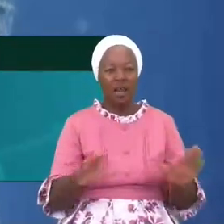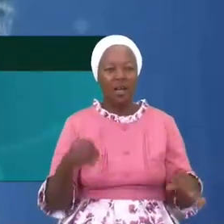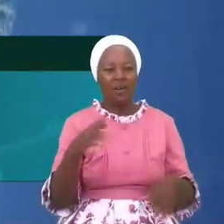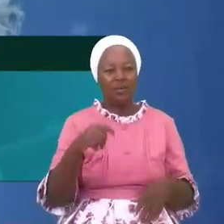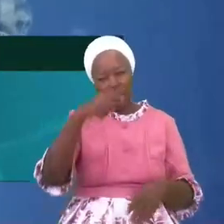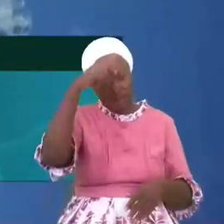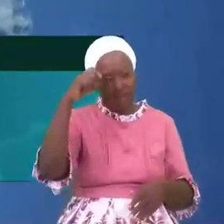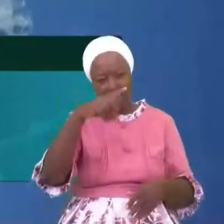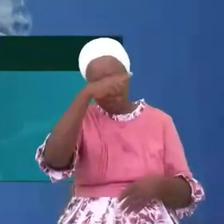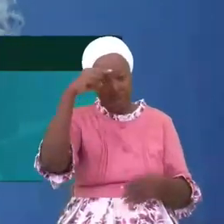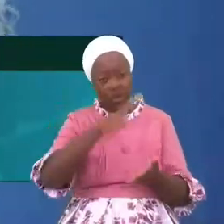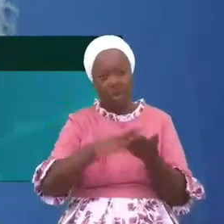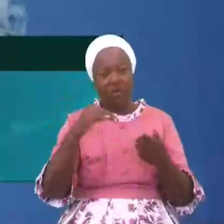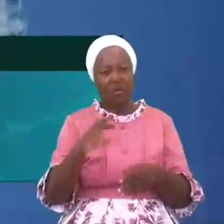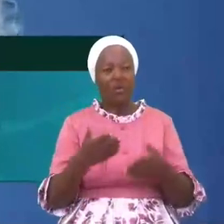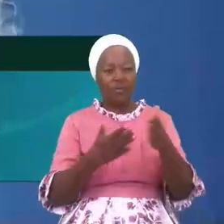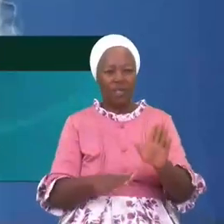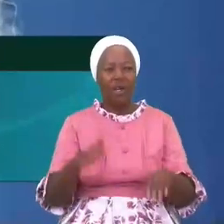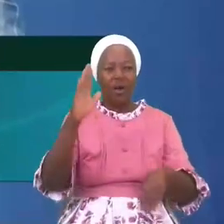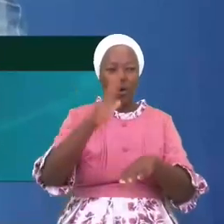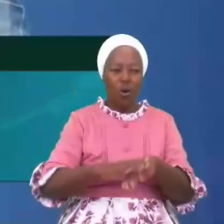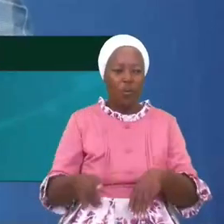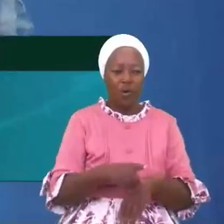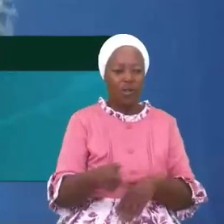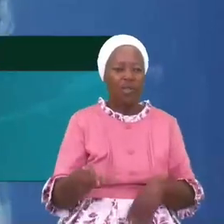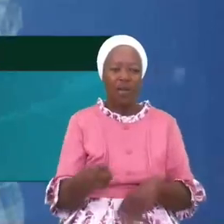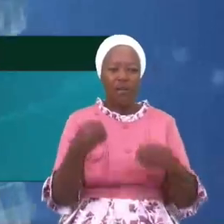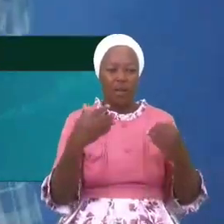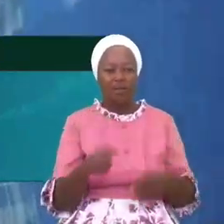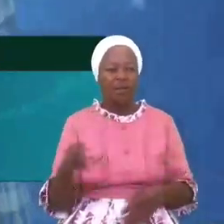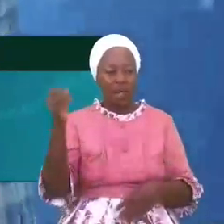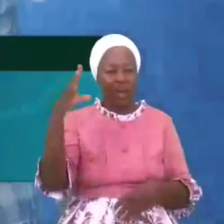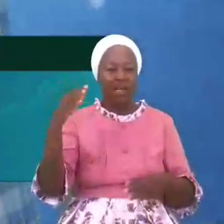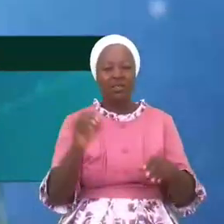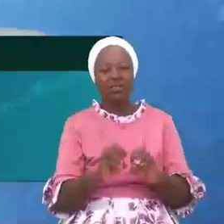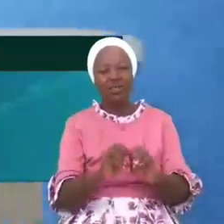Verset 1, le peuple qui marchait dans les ténèbres voit une grande lumière. Sur ceux qui habitaient le pays de